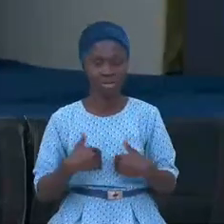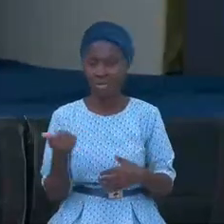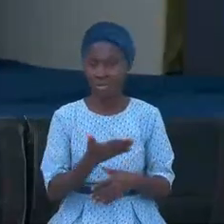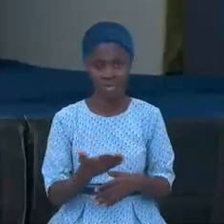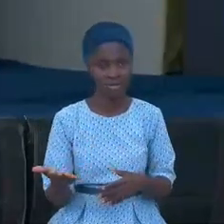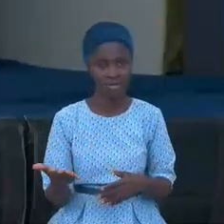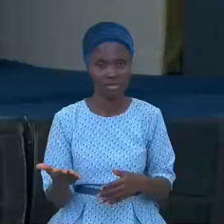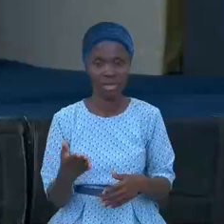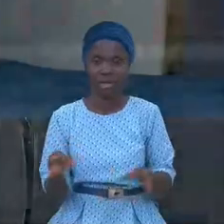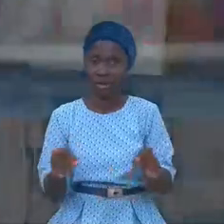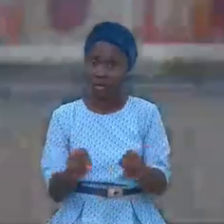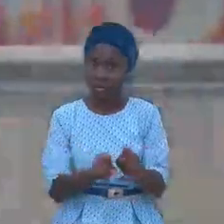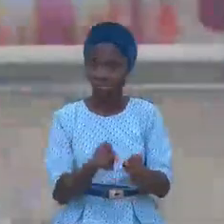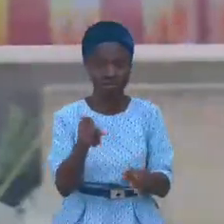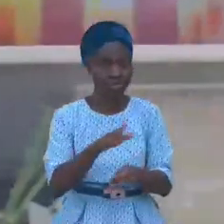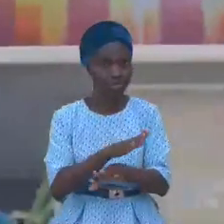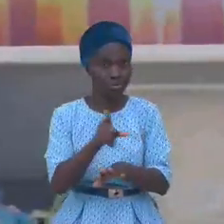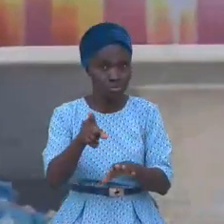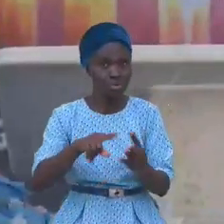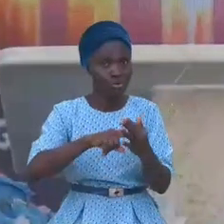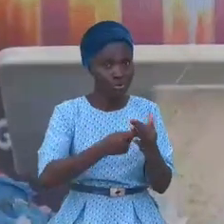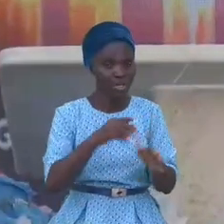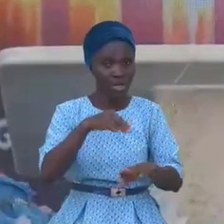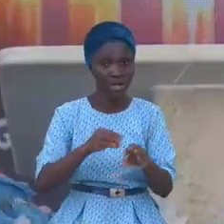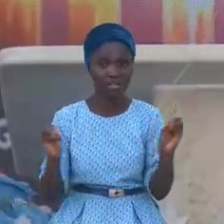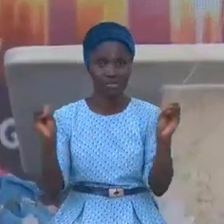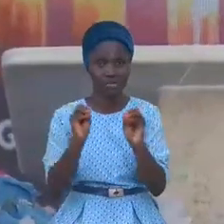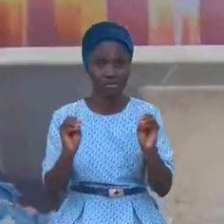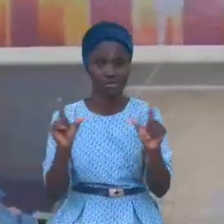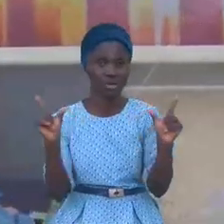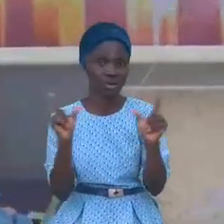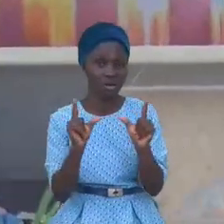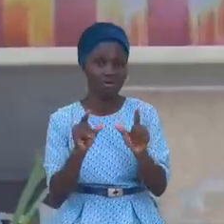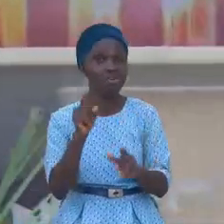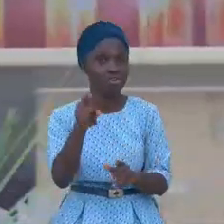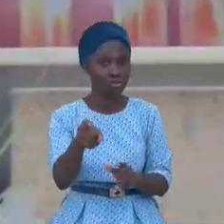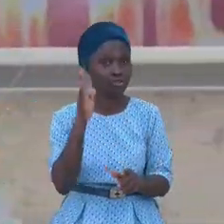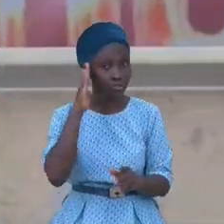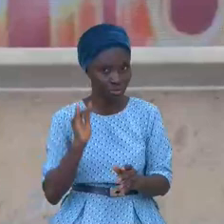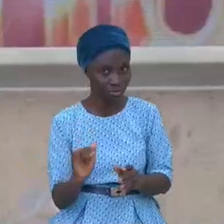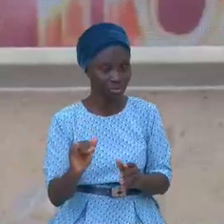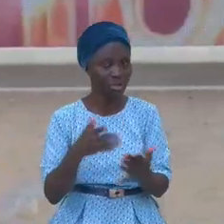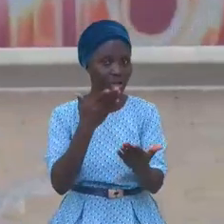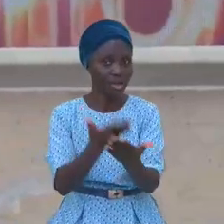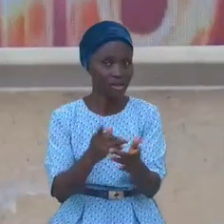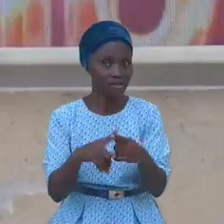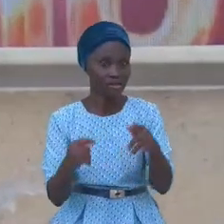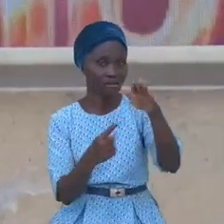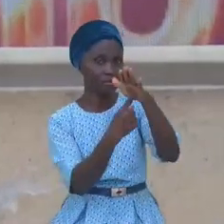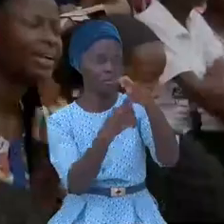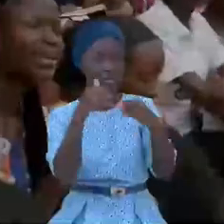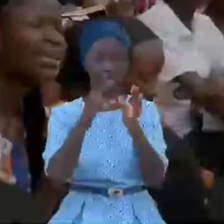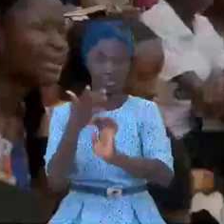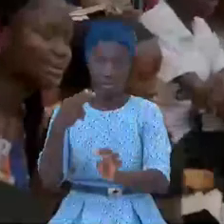tout, même si tu commences au niveau zéro, il t'amènera au sommet au nom